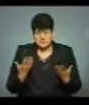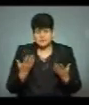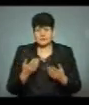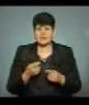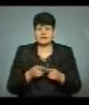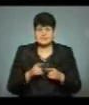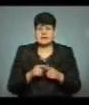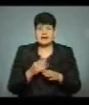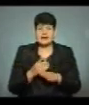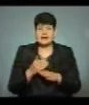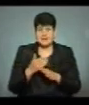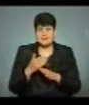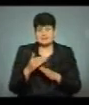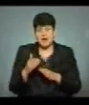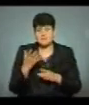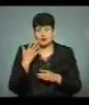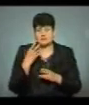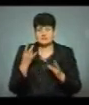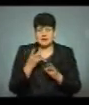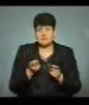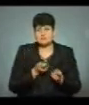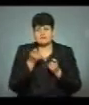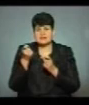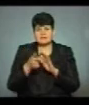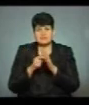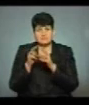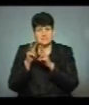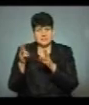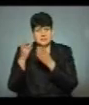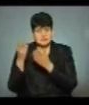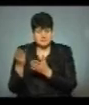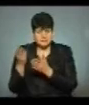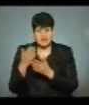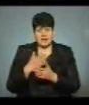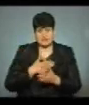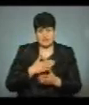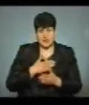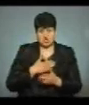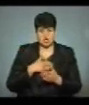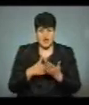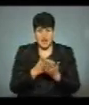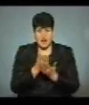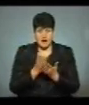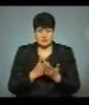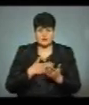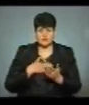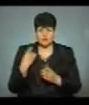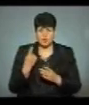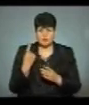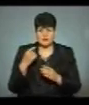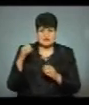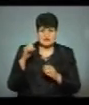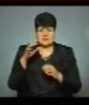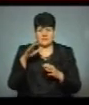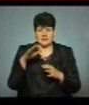зараз цей етап, коли ми маємо відвести цей документ до Кабміну і наша карта нашої області